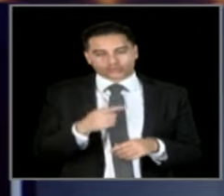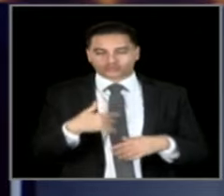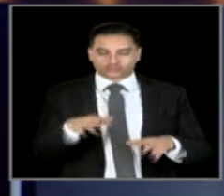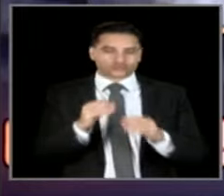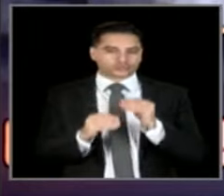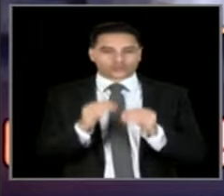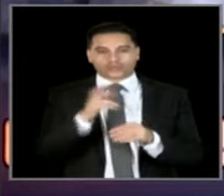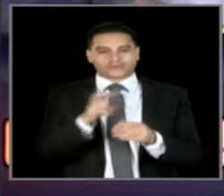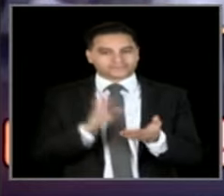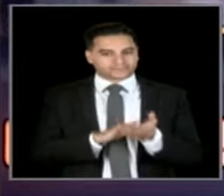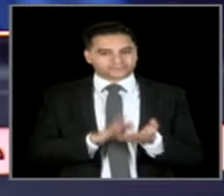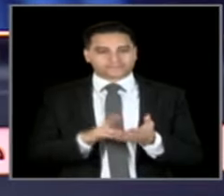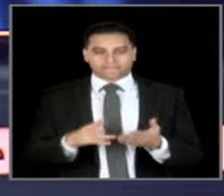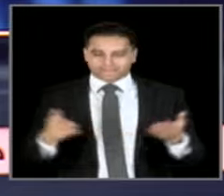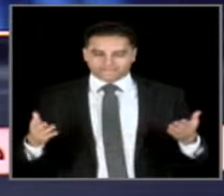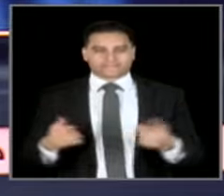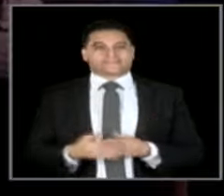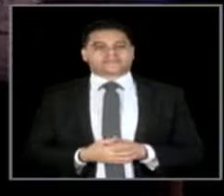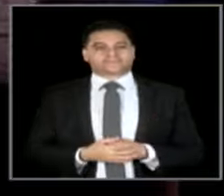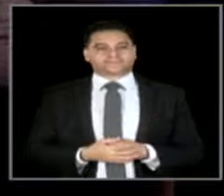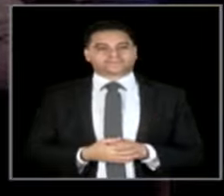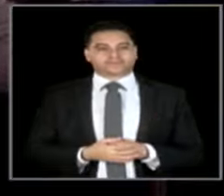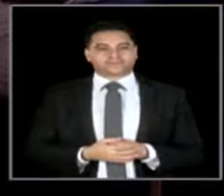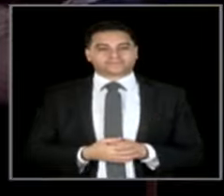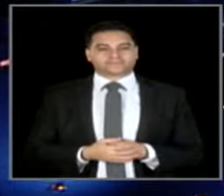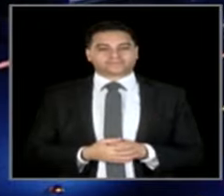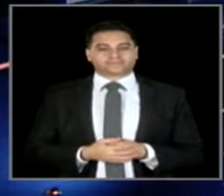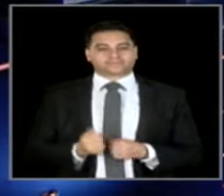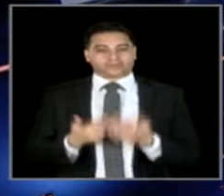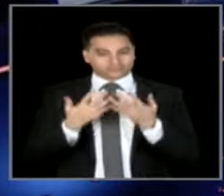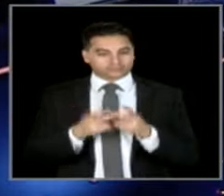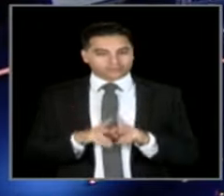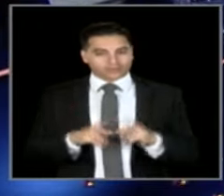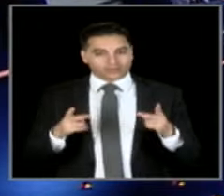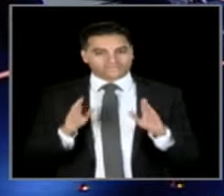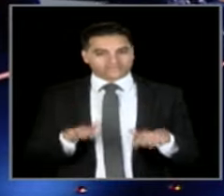نحي يوسف وايه ايه ويوسف النتيجه